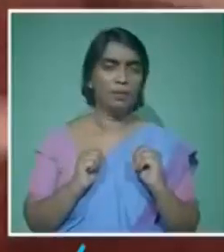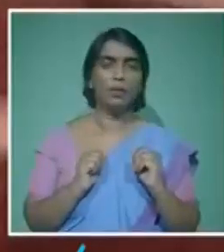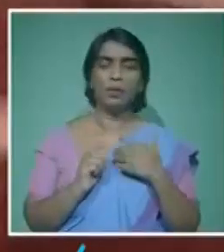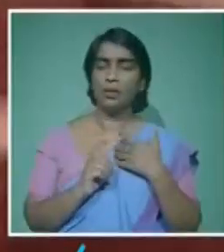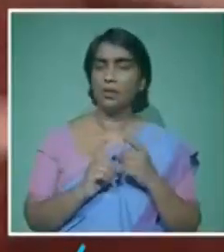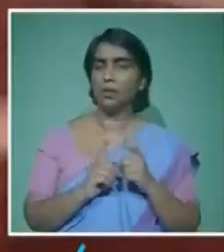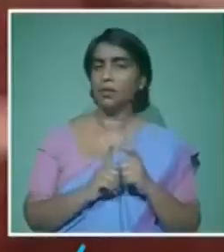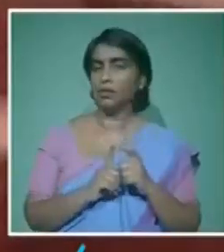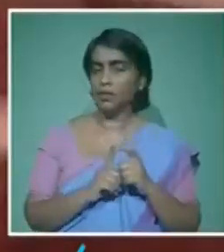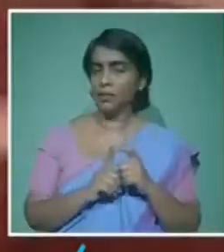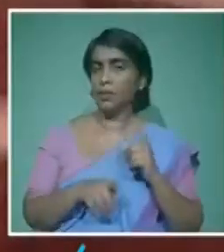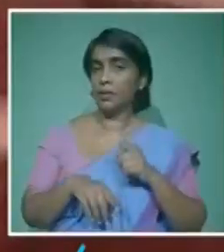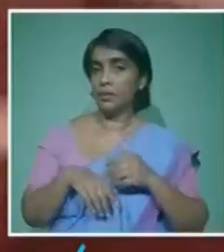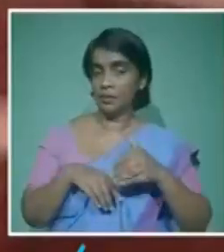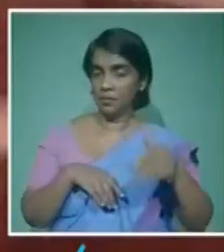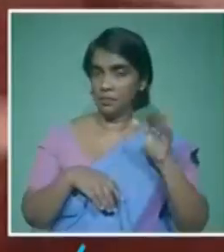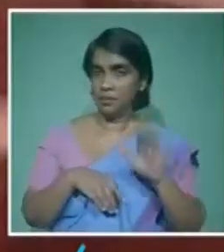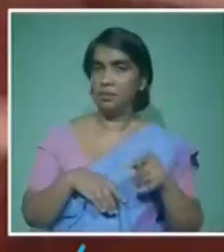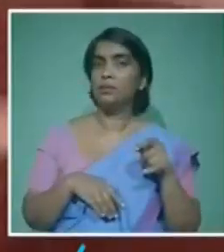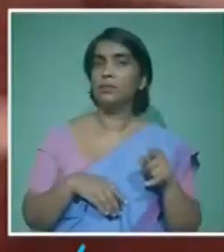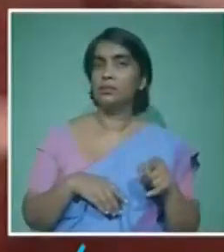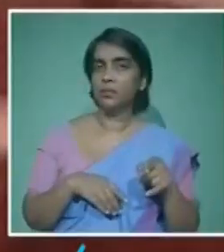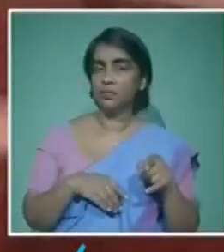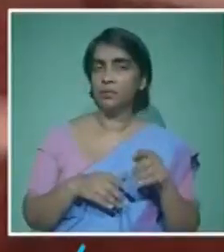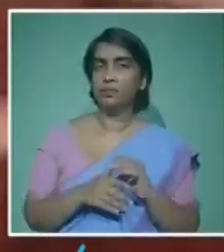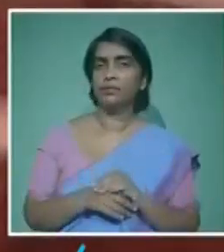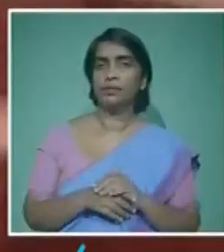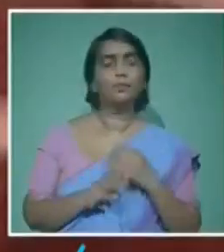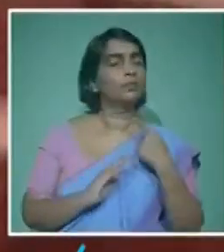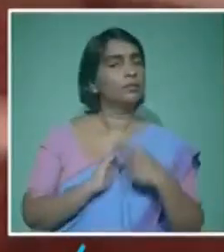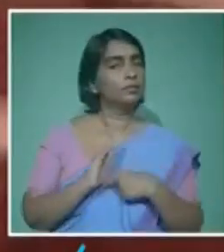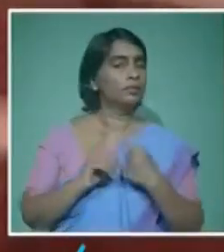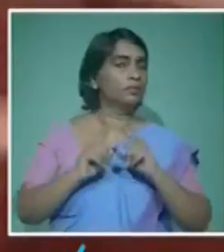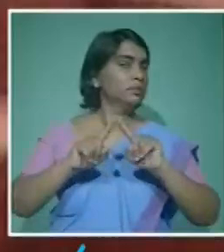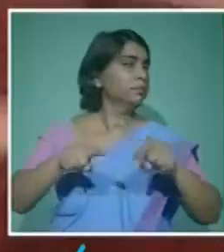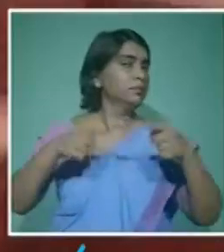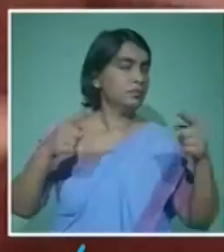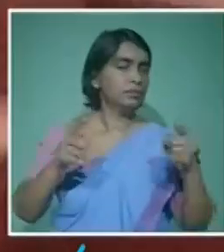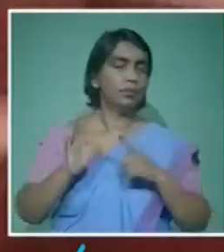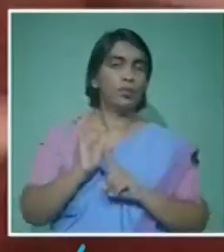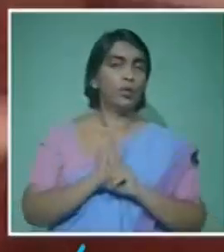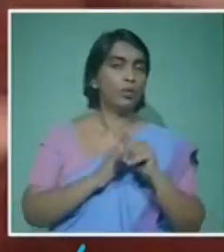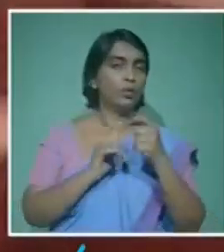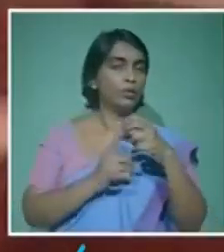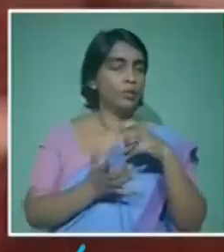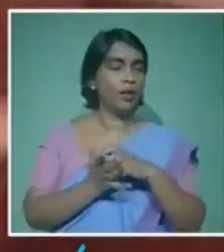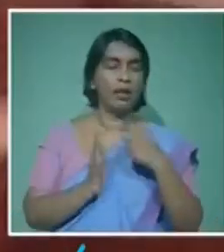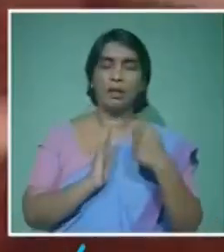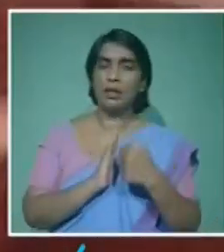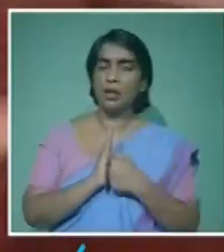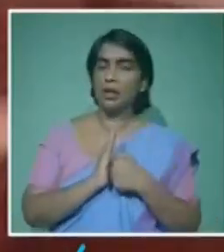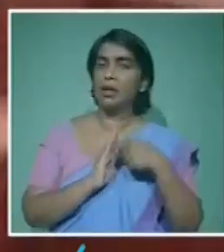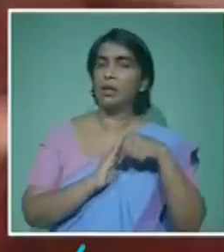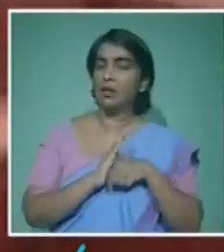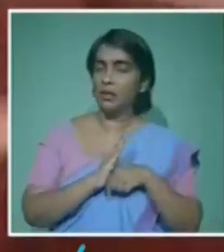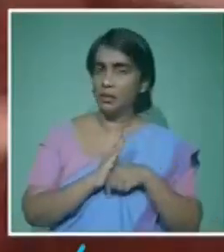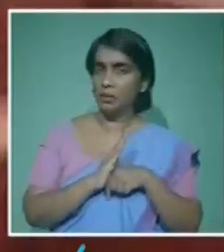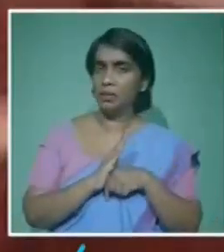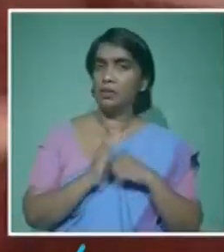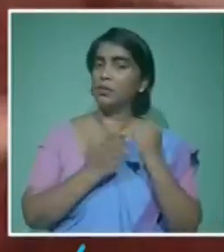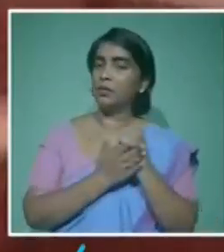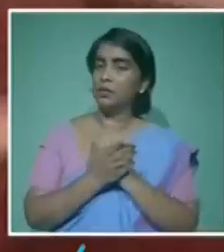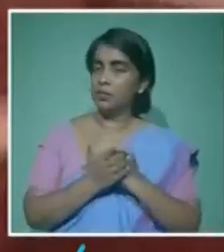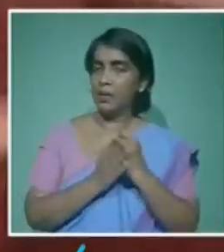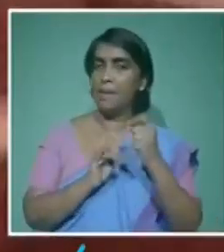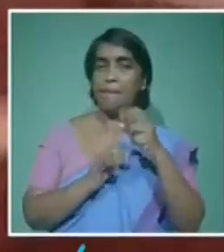கொண்டு மேல் மாகாணம், வடவேல் மாகாணம், வடக்கு மாகாணம், கிழக்கு மாகாணம் என அனைத்து பகுதிகளிலும் உள்ள